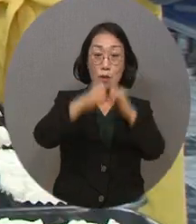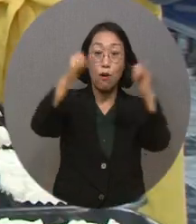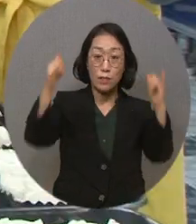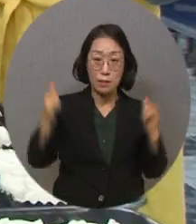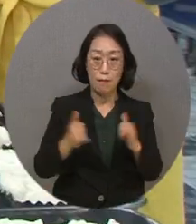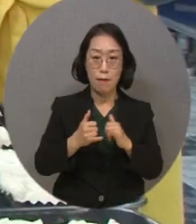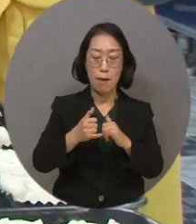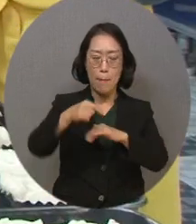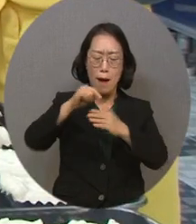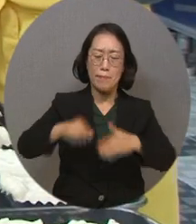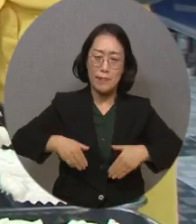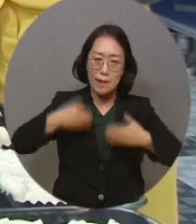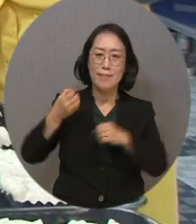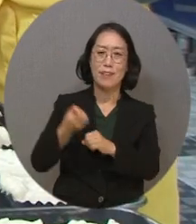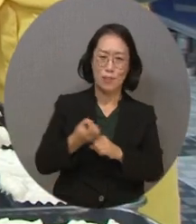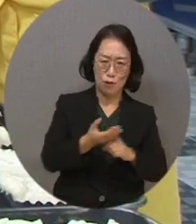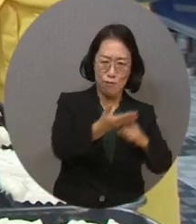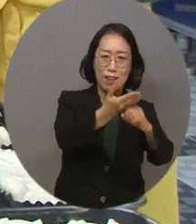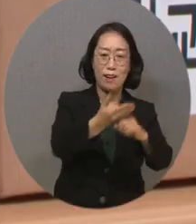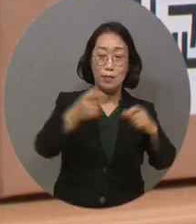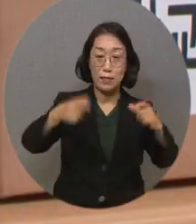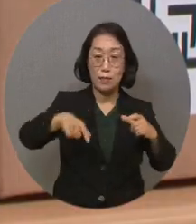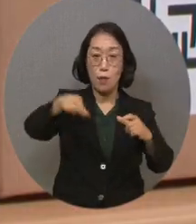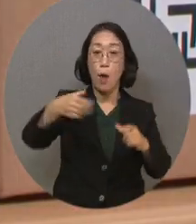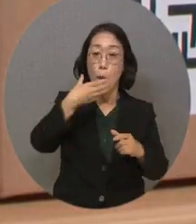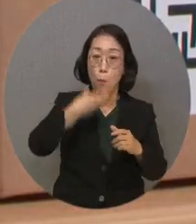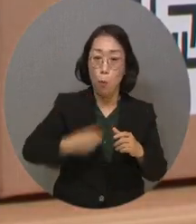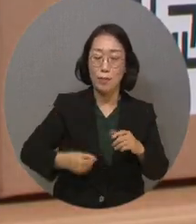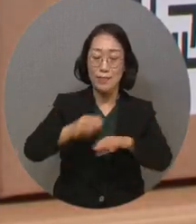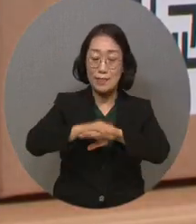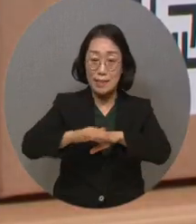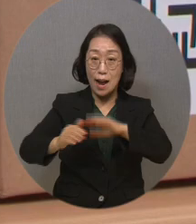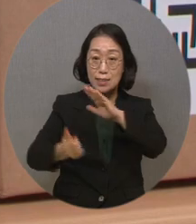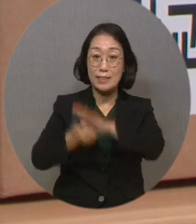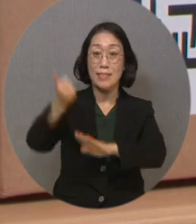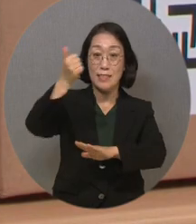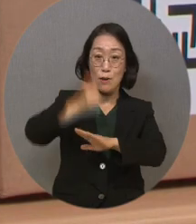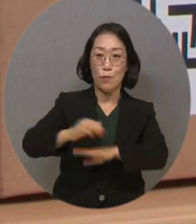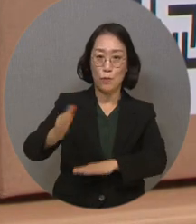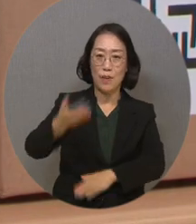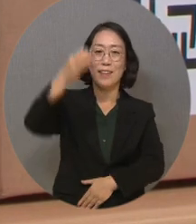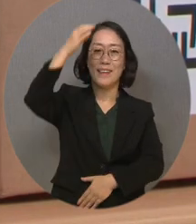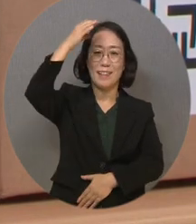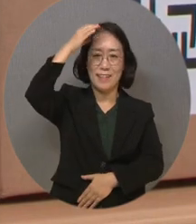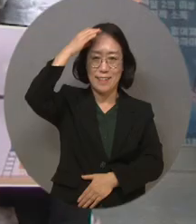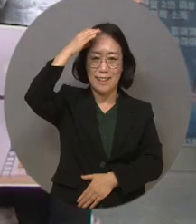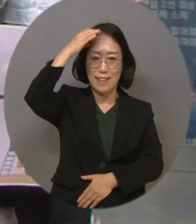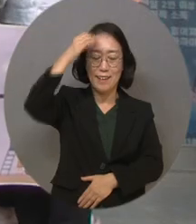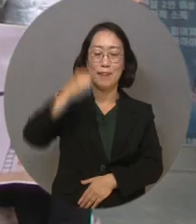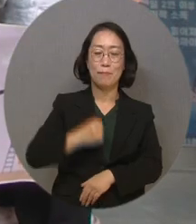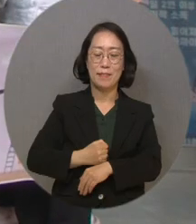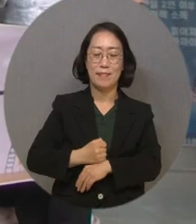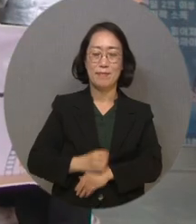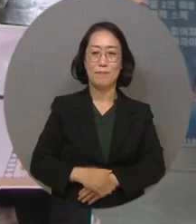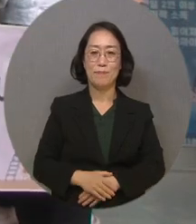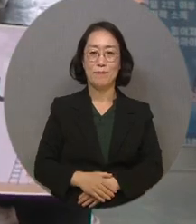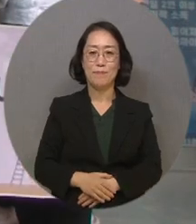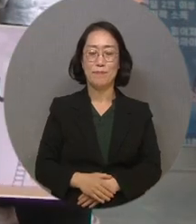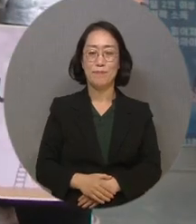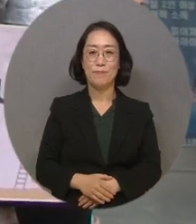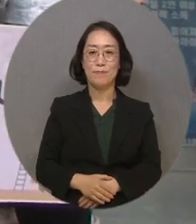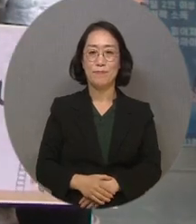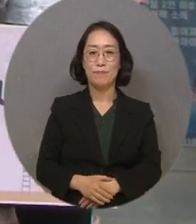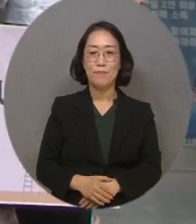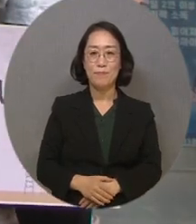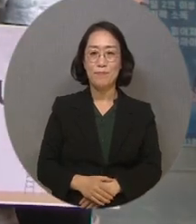온정을 전달하는 동시에 지역사회 복지 실현이 지속될 수 있기를 기대해봅니다. 복지TV 뉴스